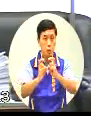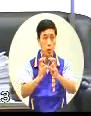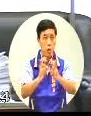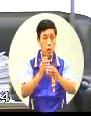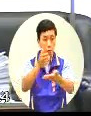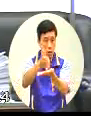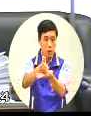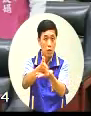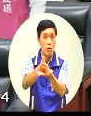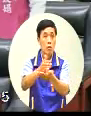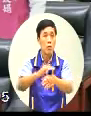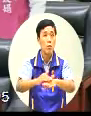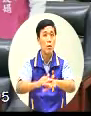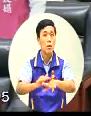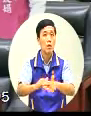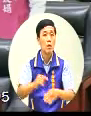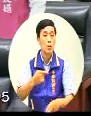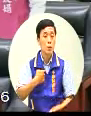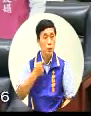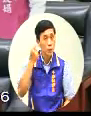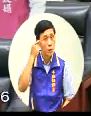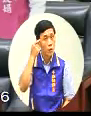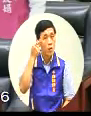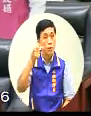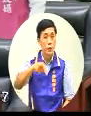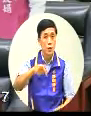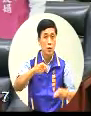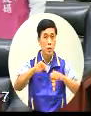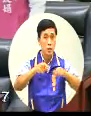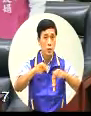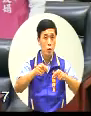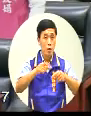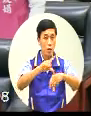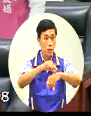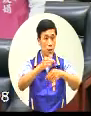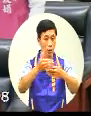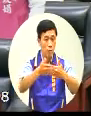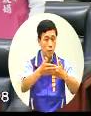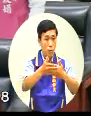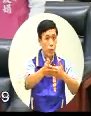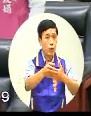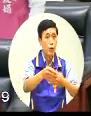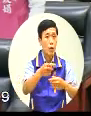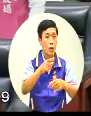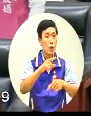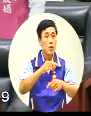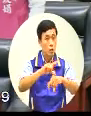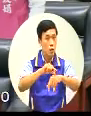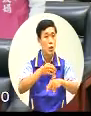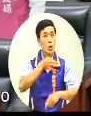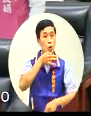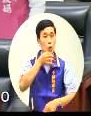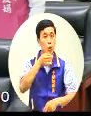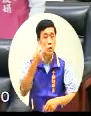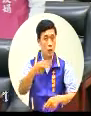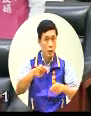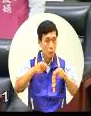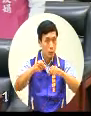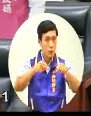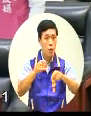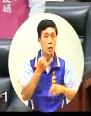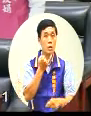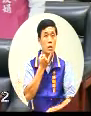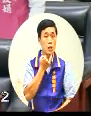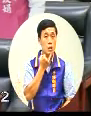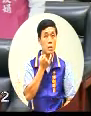那我想哈、哦，这个案子还有一段时间可以好好来研议啦。我们只是希望说哈、哦，虽然我们